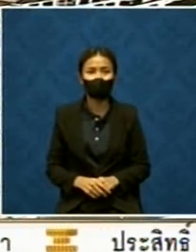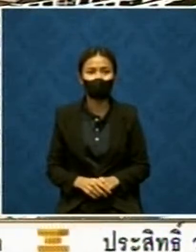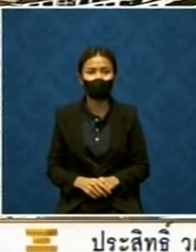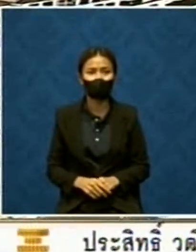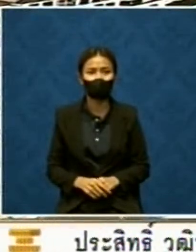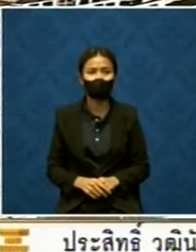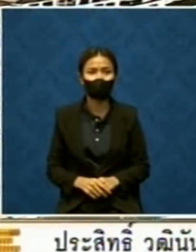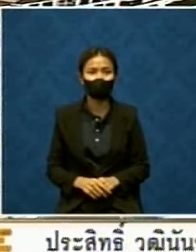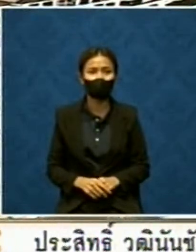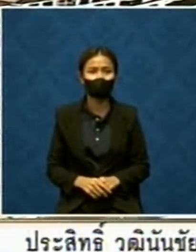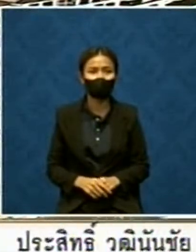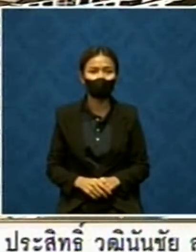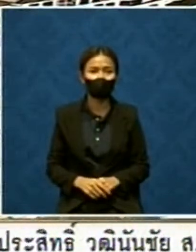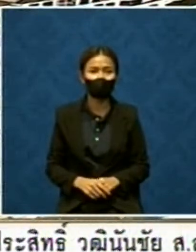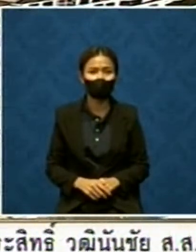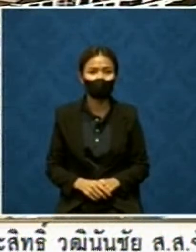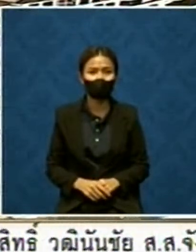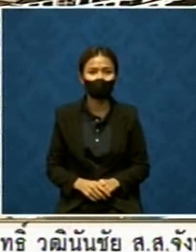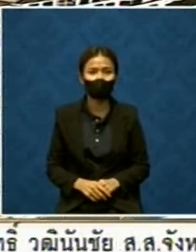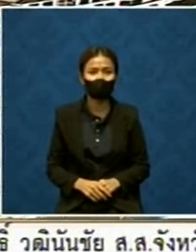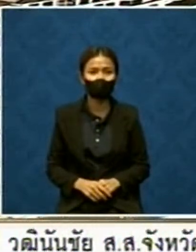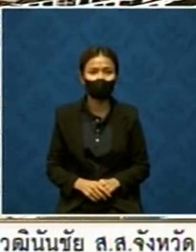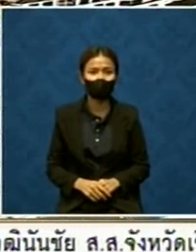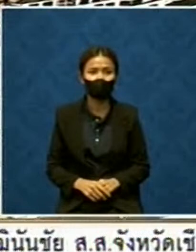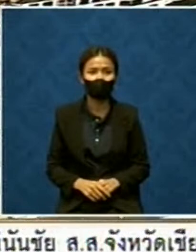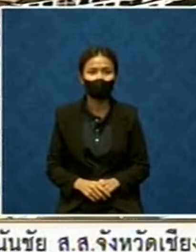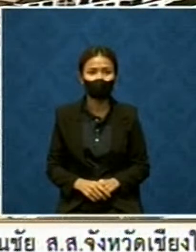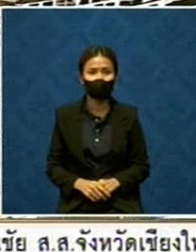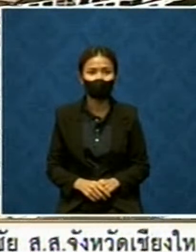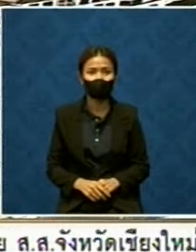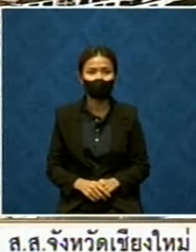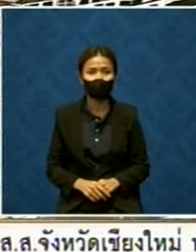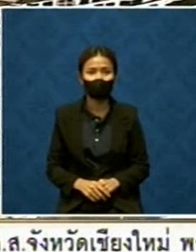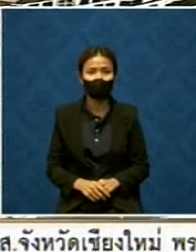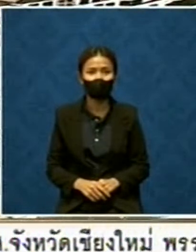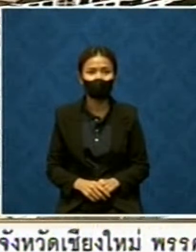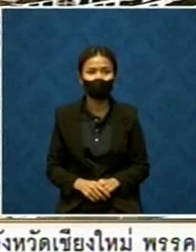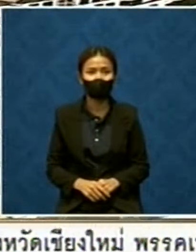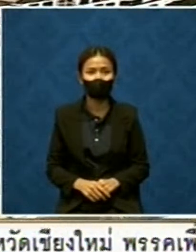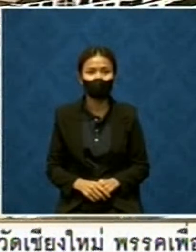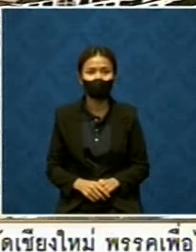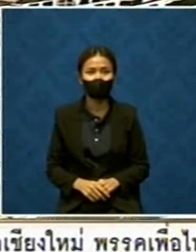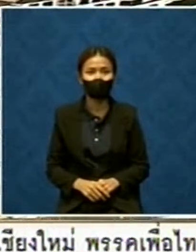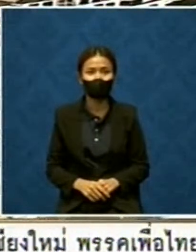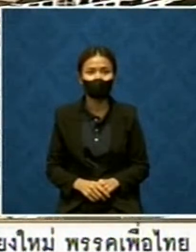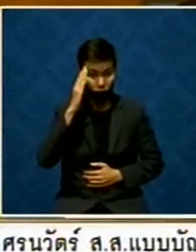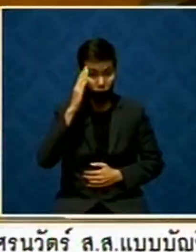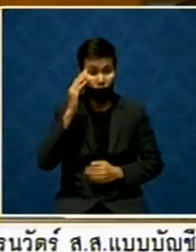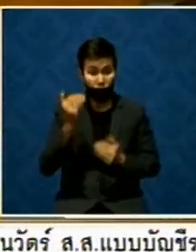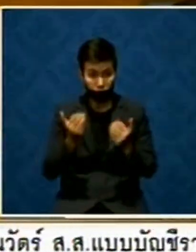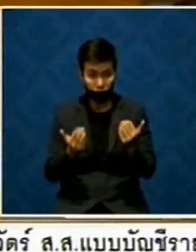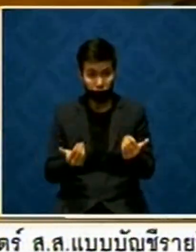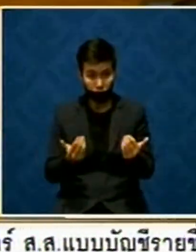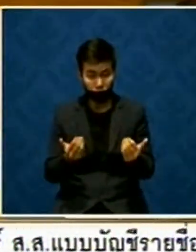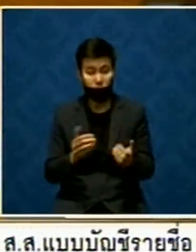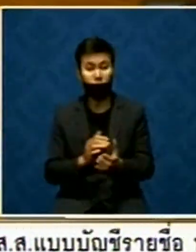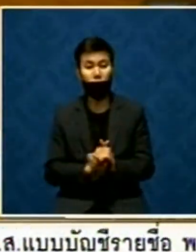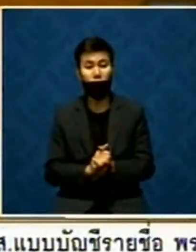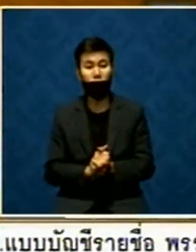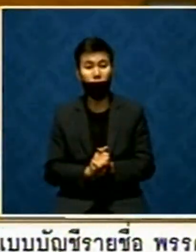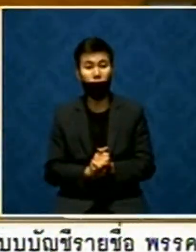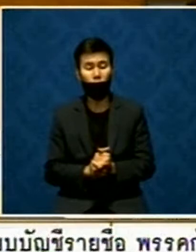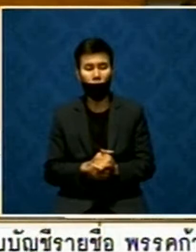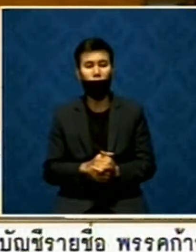ที่แซกกันไปแซกกันมาว่ายติเถื่อนอะไรเนี่ยคือวัวกันไปวัวกันมาเนี่ยเพื่อไทยล่าสุดก็บอก